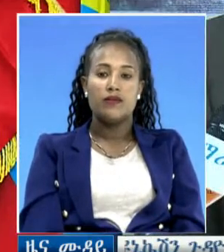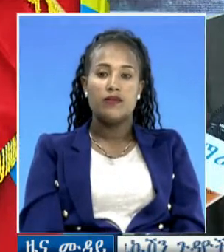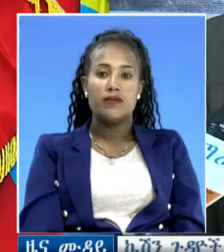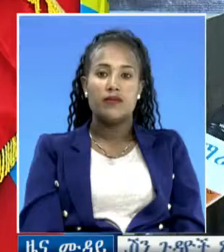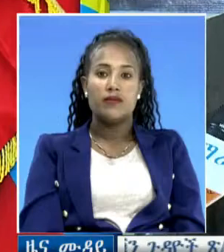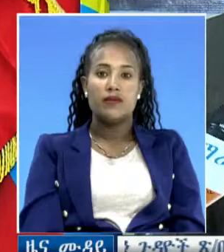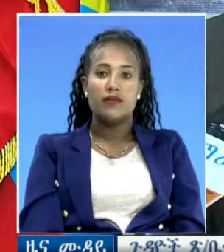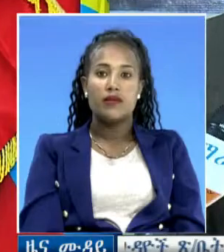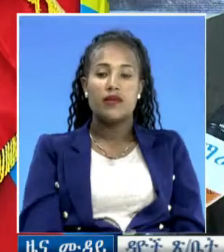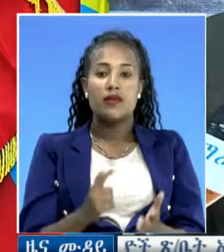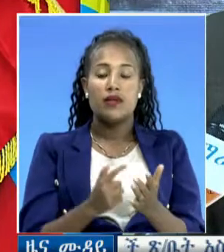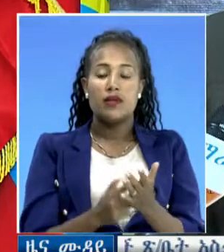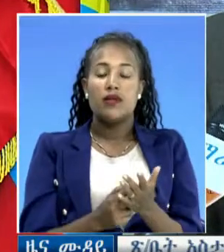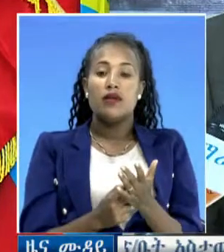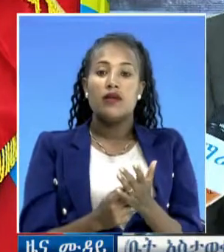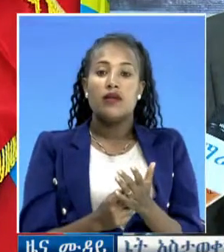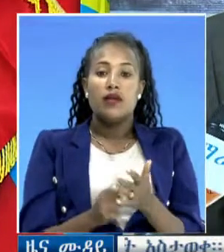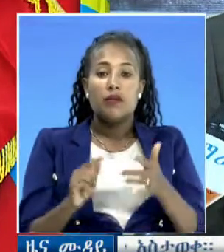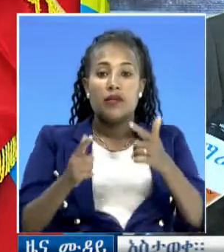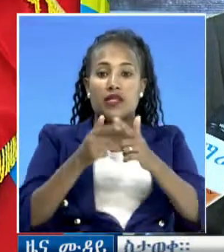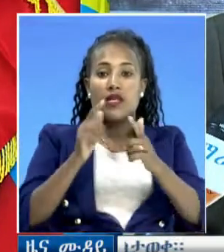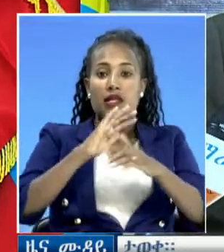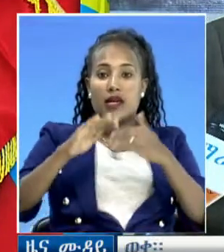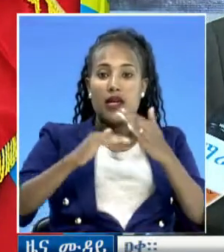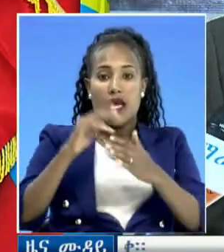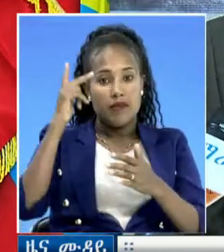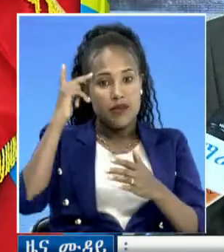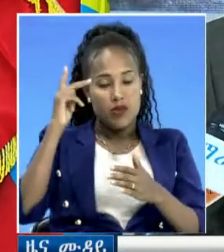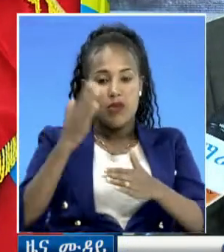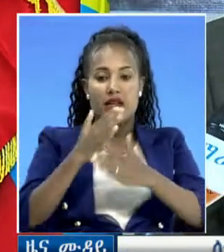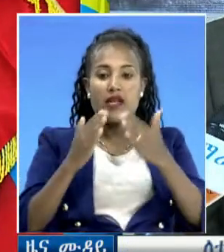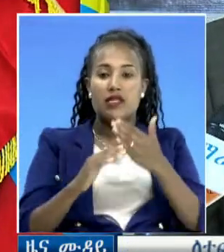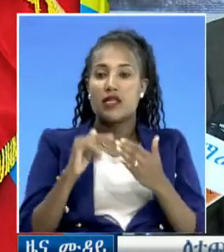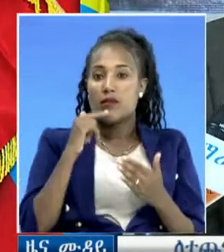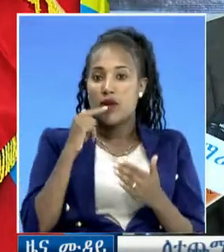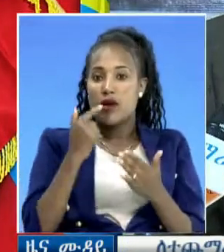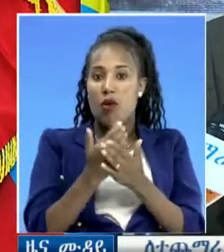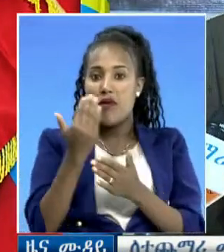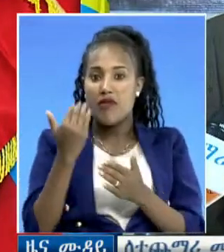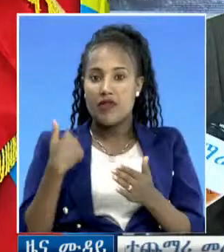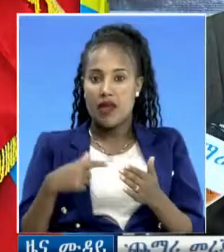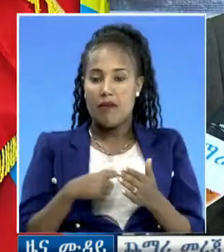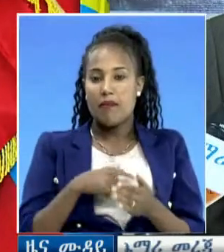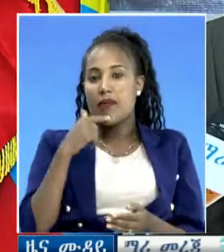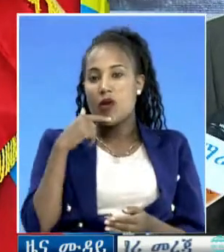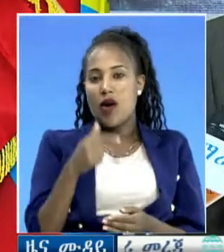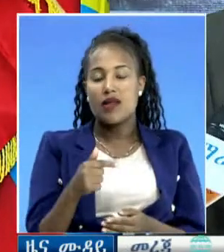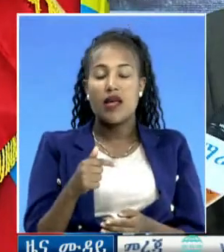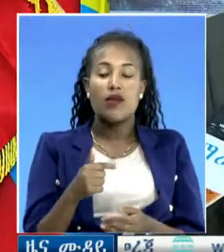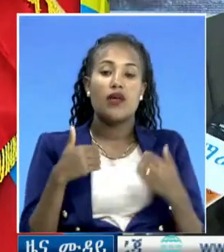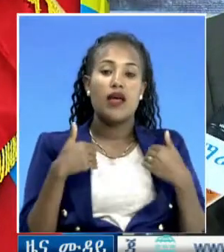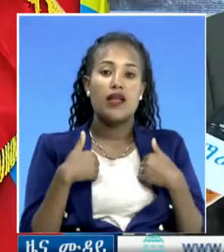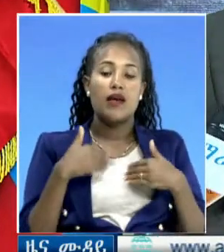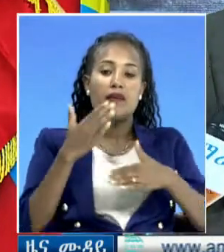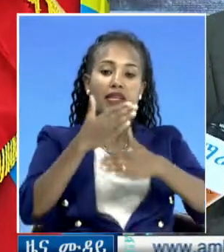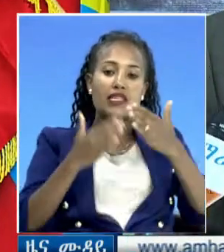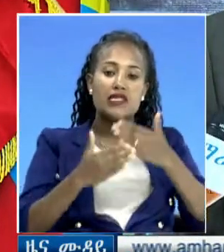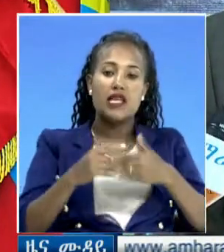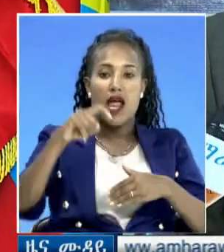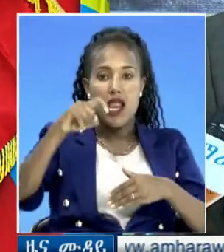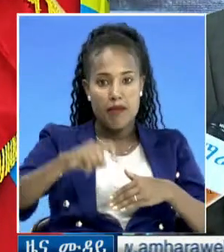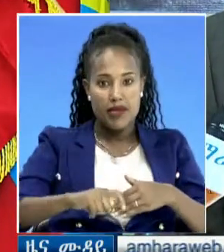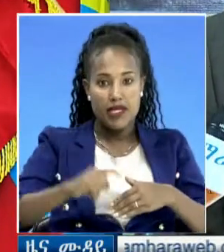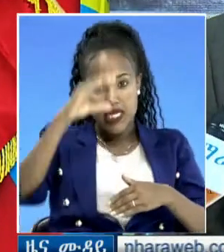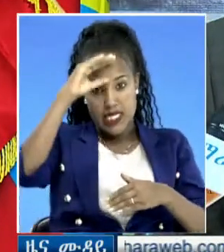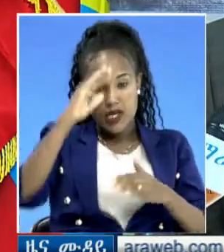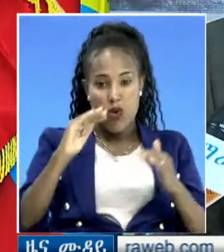ሰርተን ማሳየት እንፈልጋለን። ምክትል ጠቅላይ ሚኒስትሩ ማደራጀት ነው ብለዋል። ካሁን በፊት እኛም ብለነዋል እያልነው ነው ያለነው። መደራጀት አለበት፣